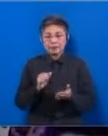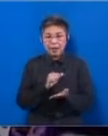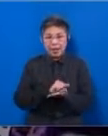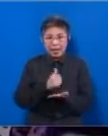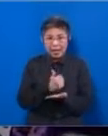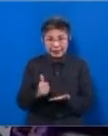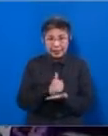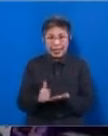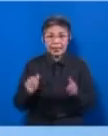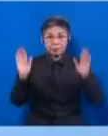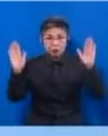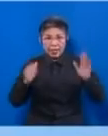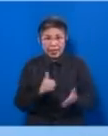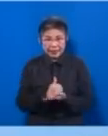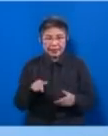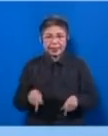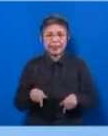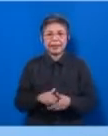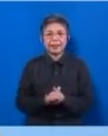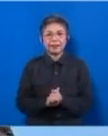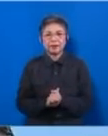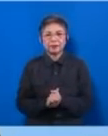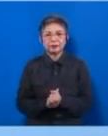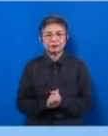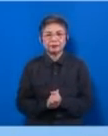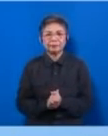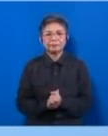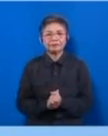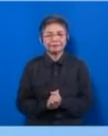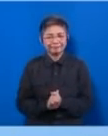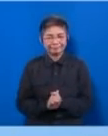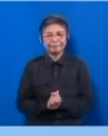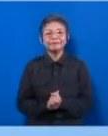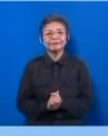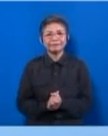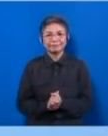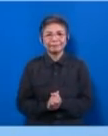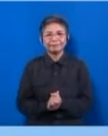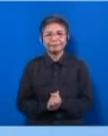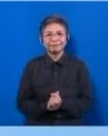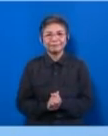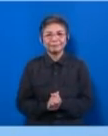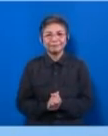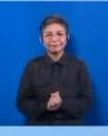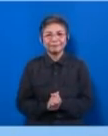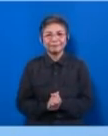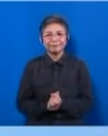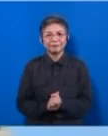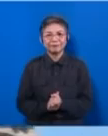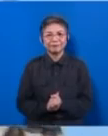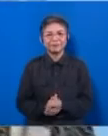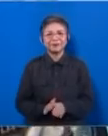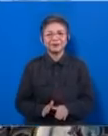Hendrawan Setiawan, Yogyakarta. Sing bisa ngusadani gerai doro ayu arum manis